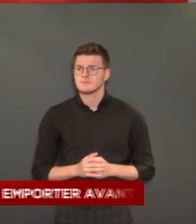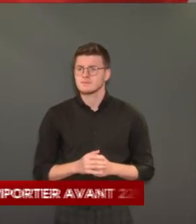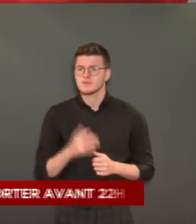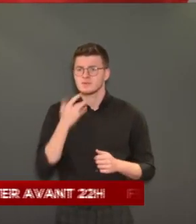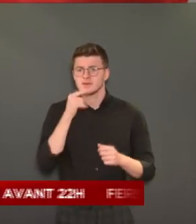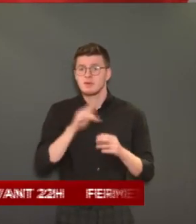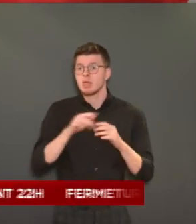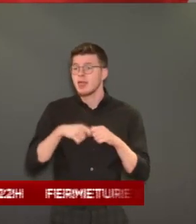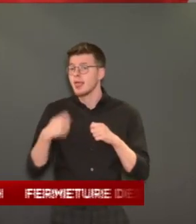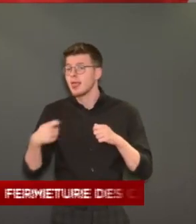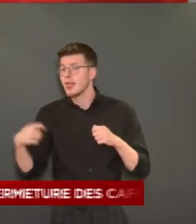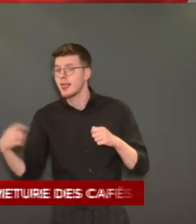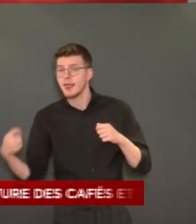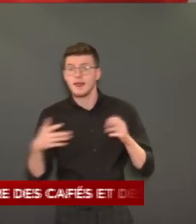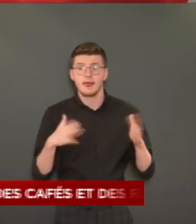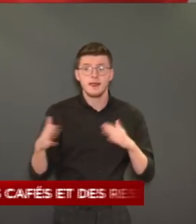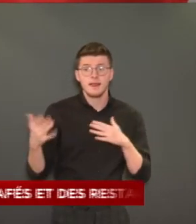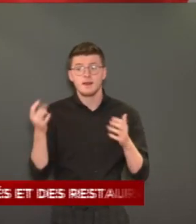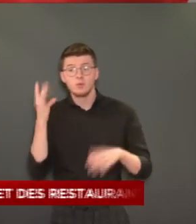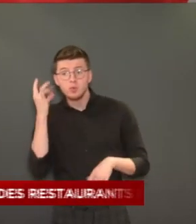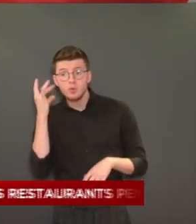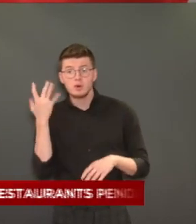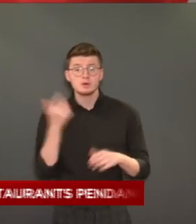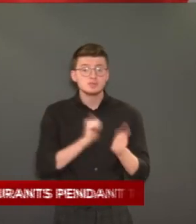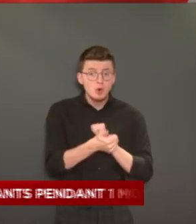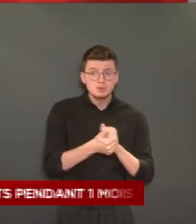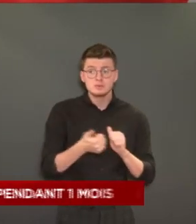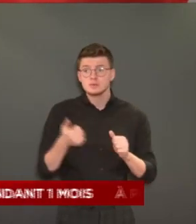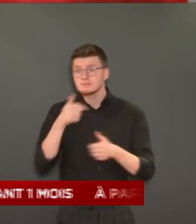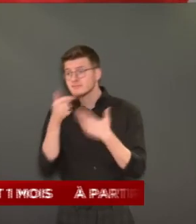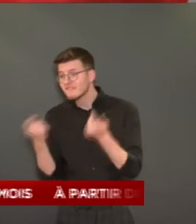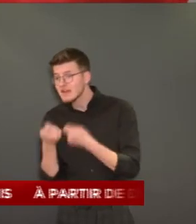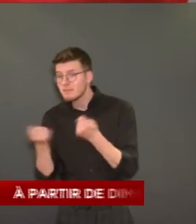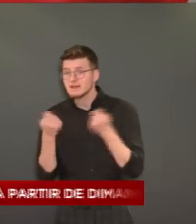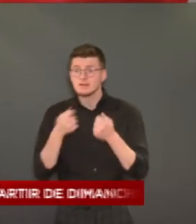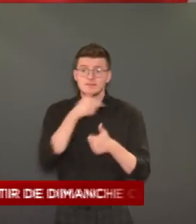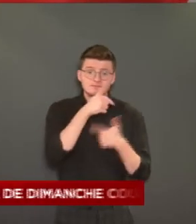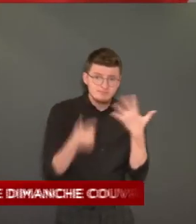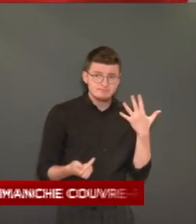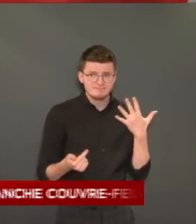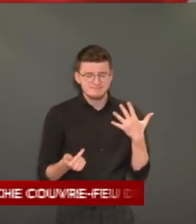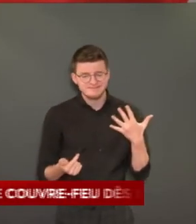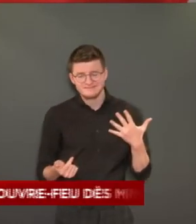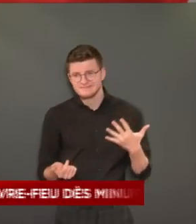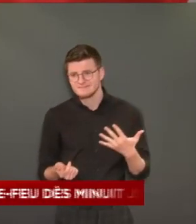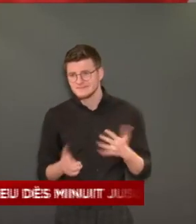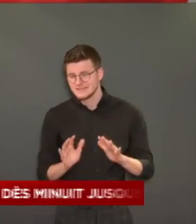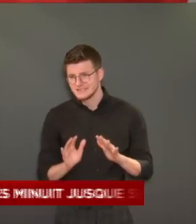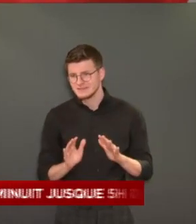Je n'ai pas envie d'être trop long, je ne vais pas trop parler de la culture, du sport, des événements.